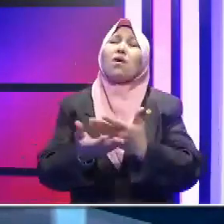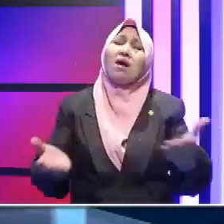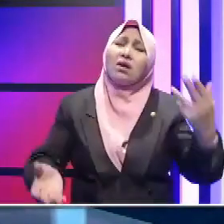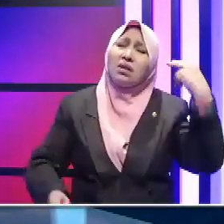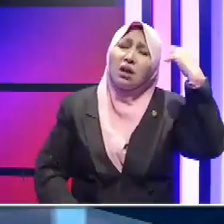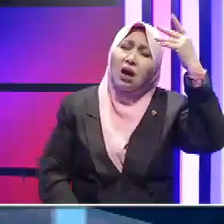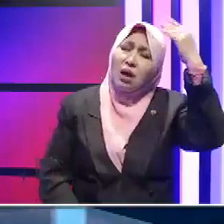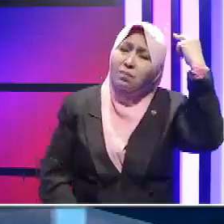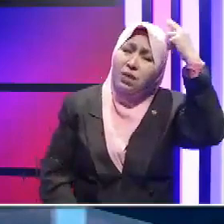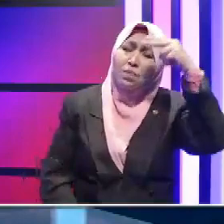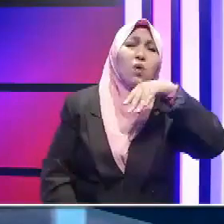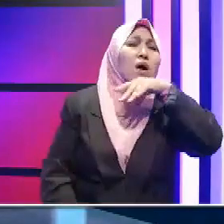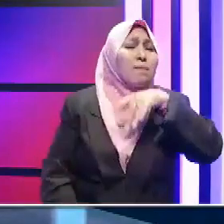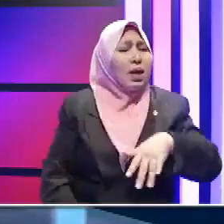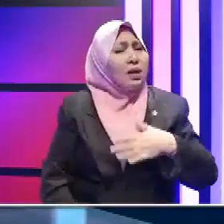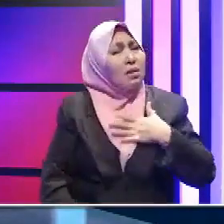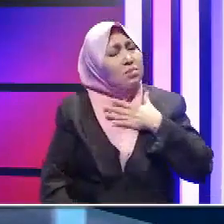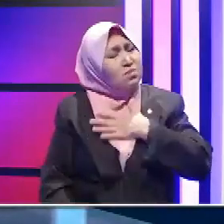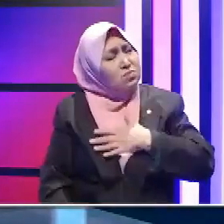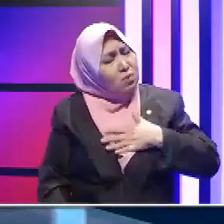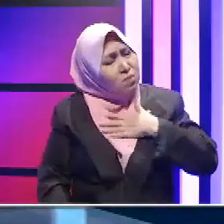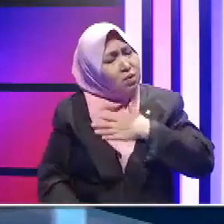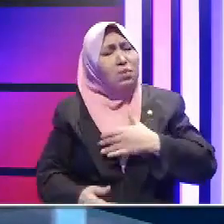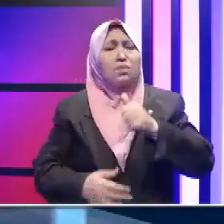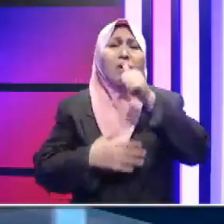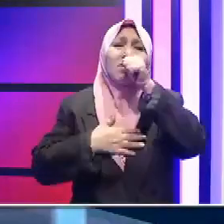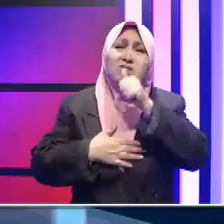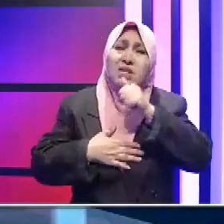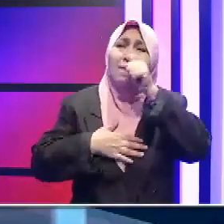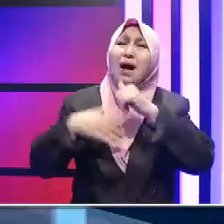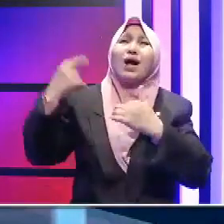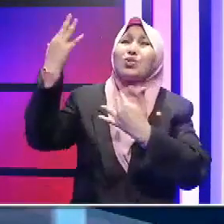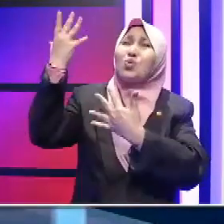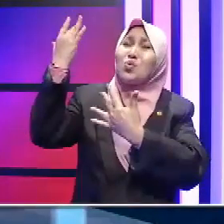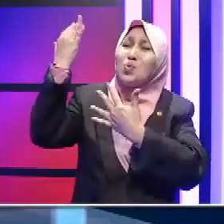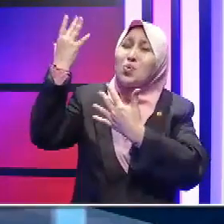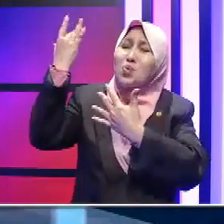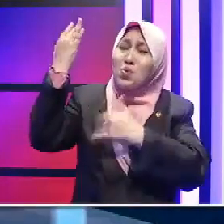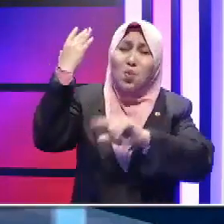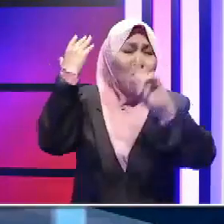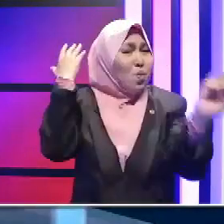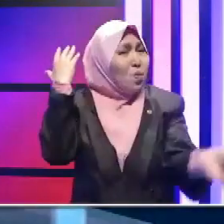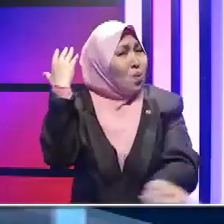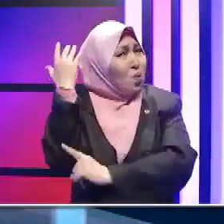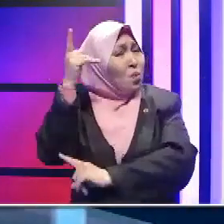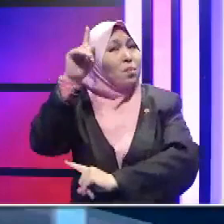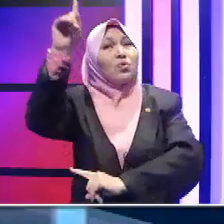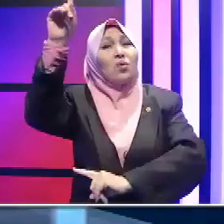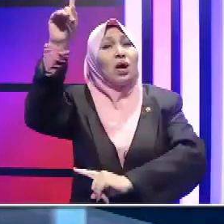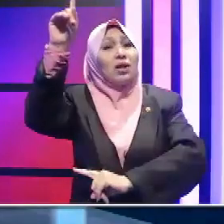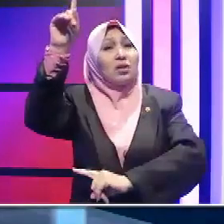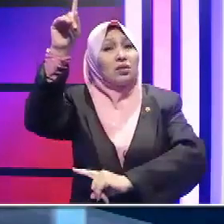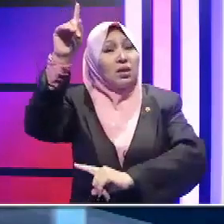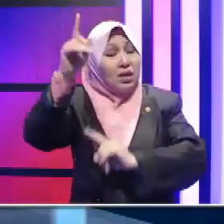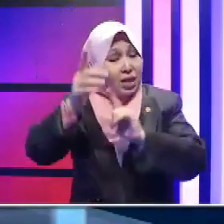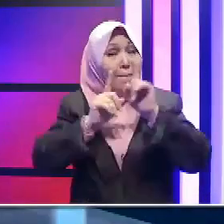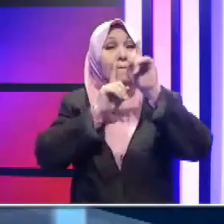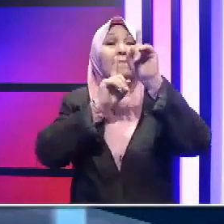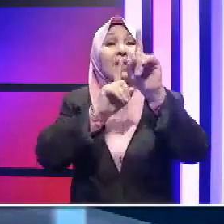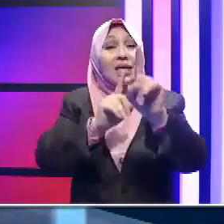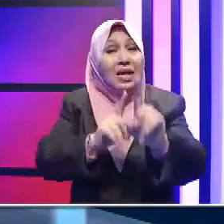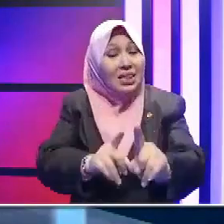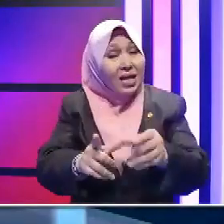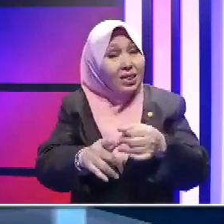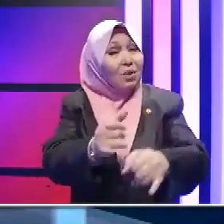Shallallahu Alaihi Wasallam Saba tunggu hukum Tuhan hukum disini ditafsirkan sebagai perintah